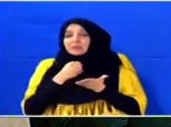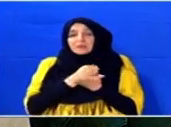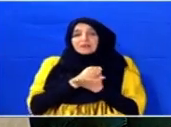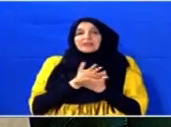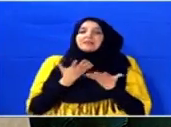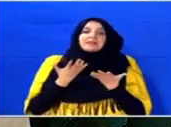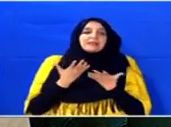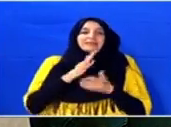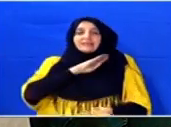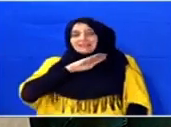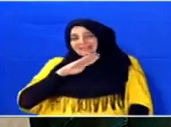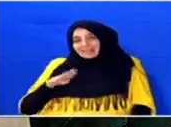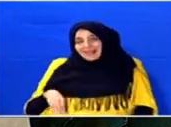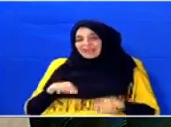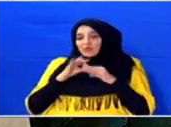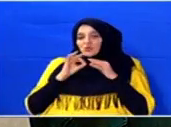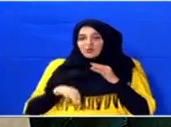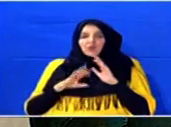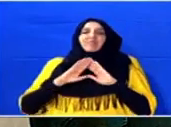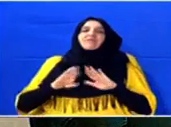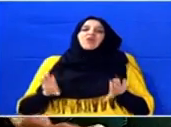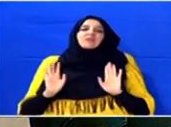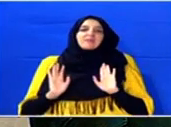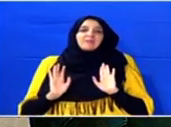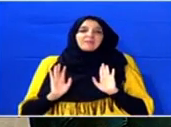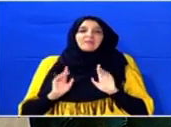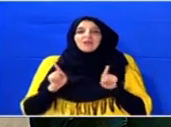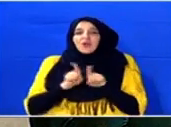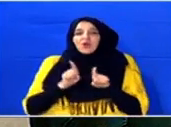اخر الحلول دايما قلوب